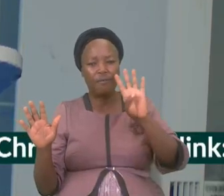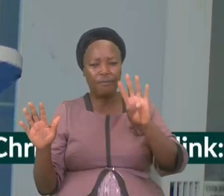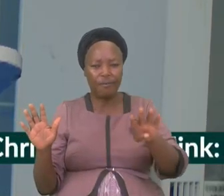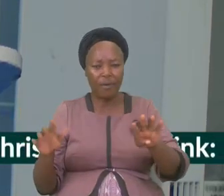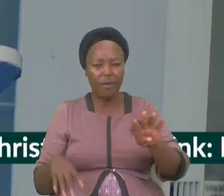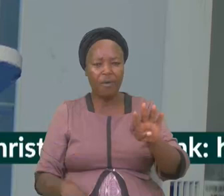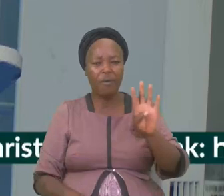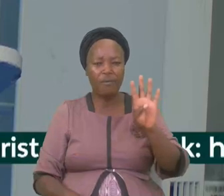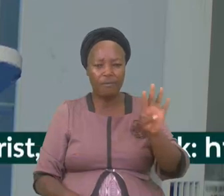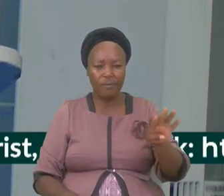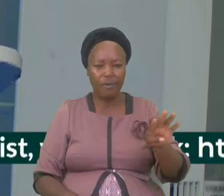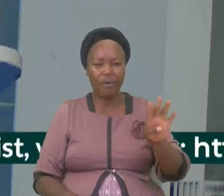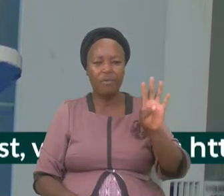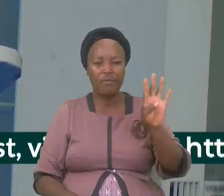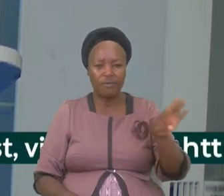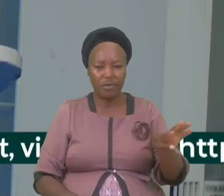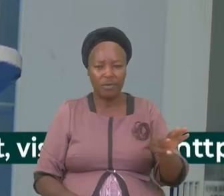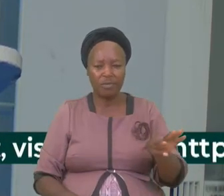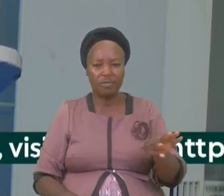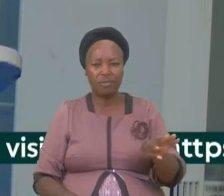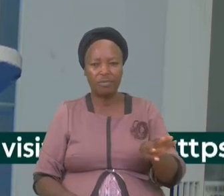91, 54, 44,